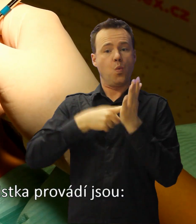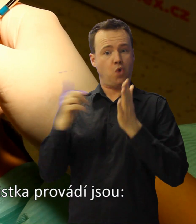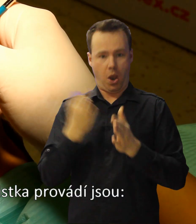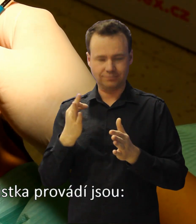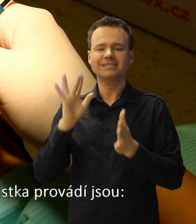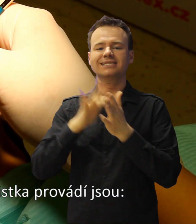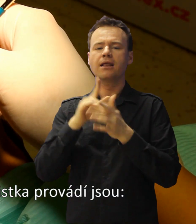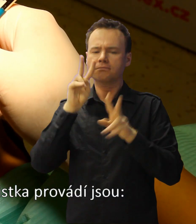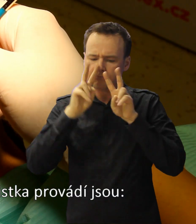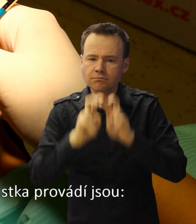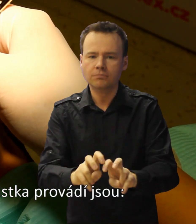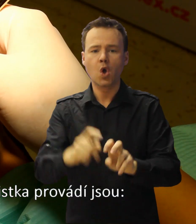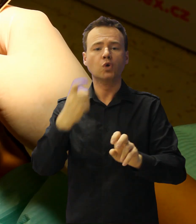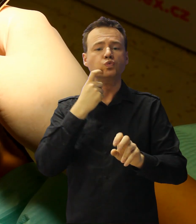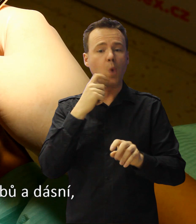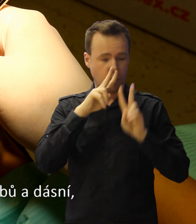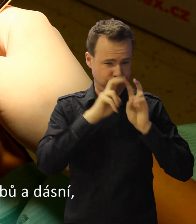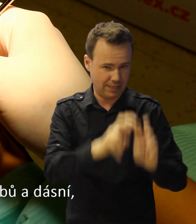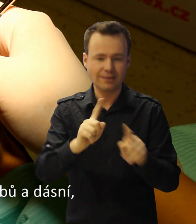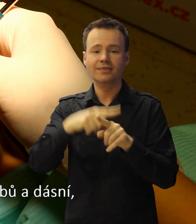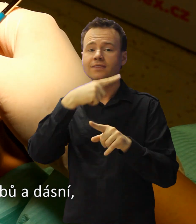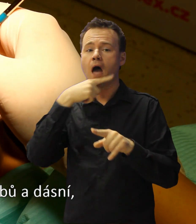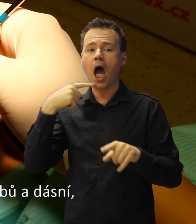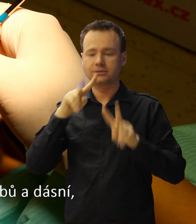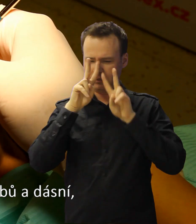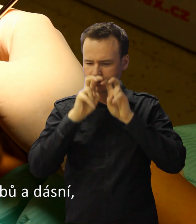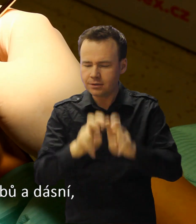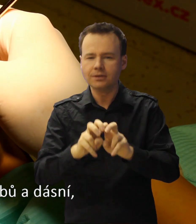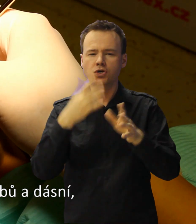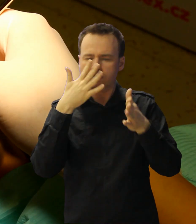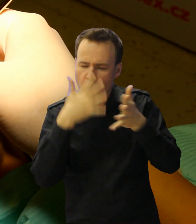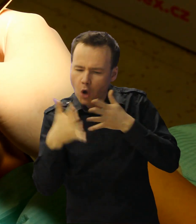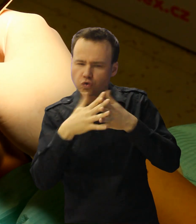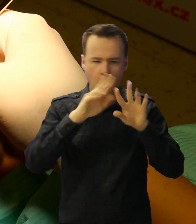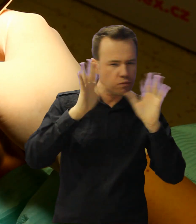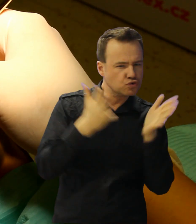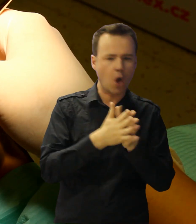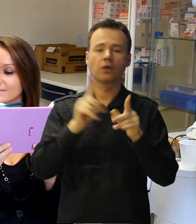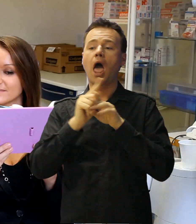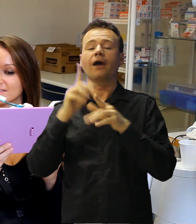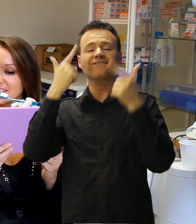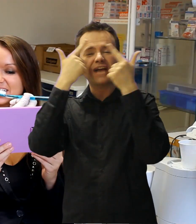Úkony, které hygienistka provádí, jsou vyšetření zubů a dásní,